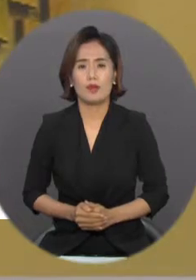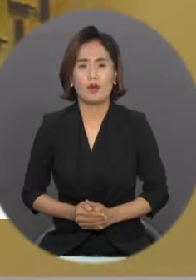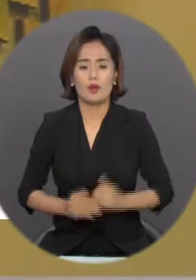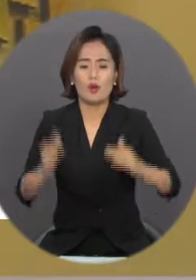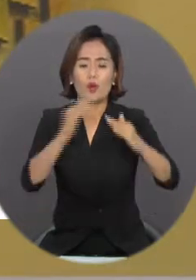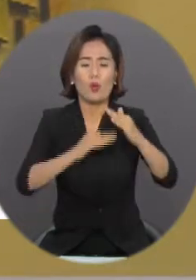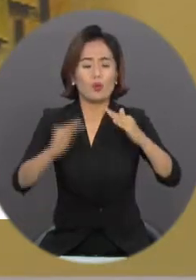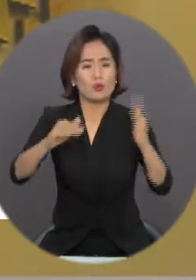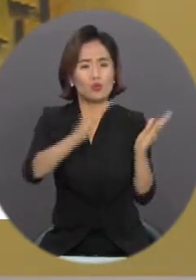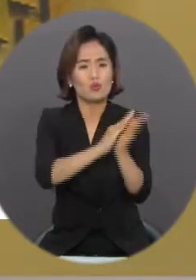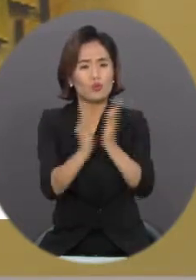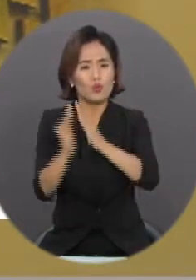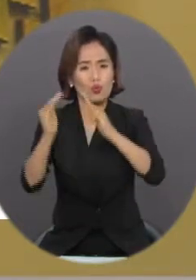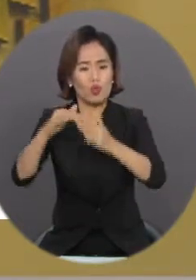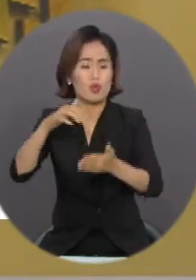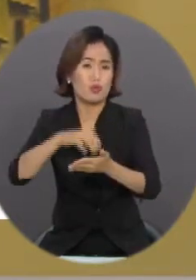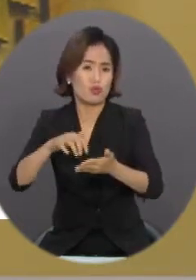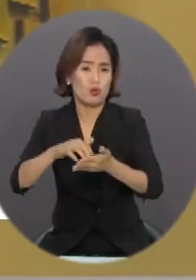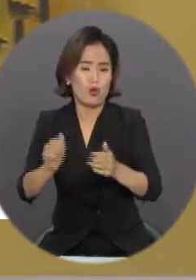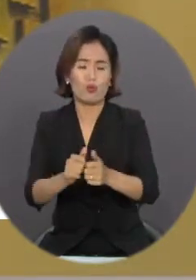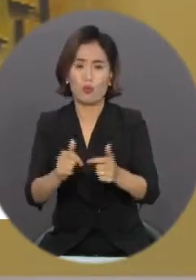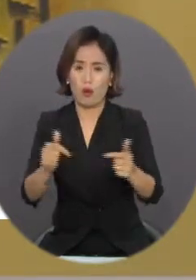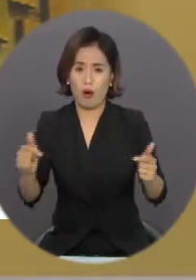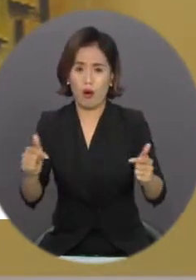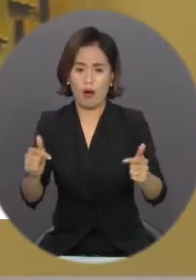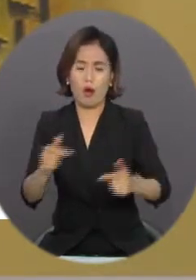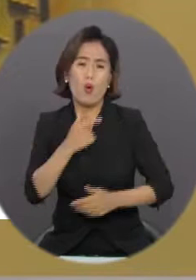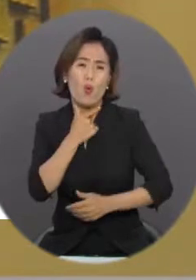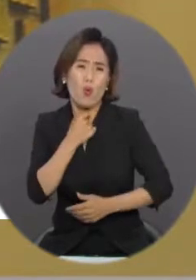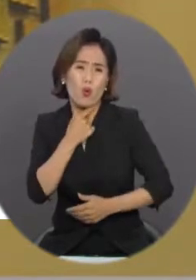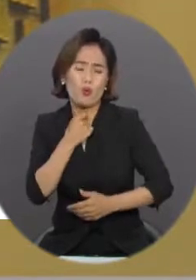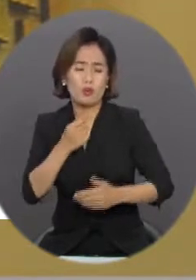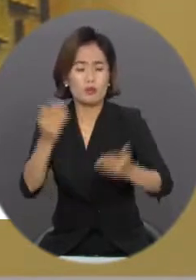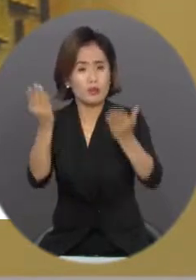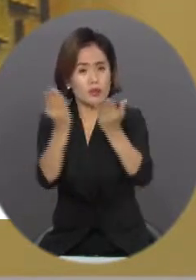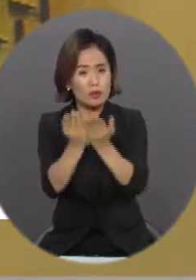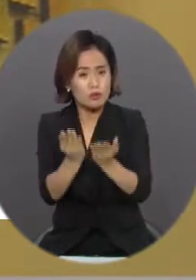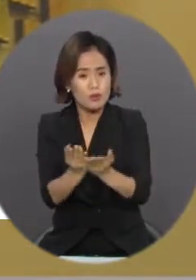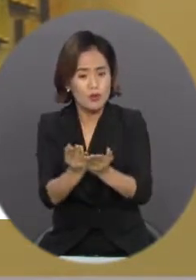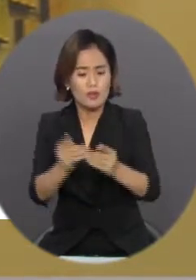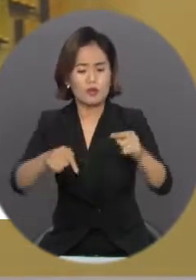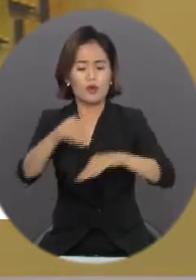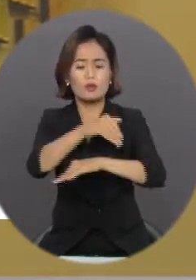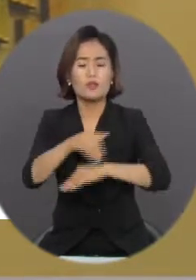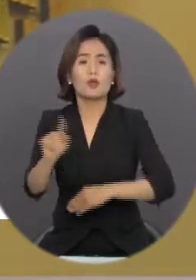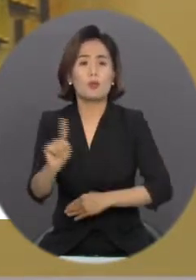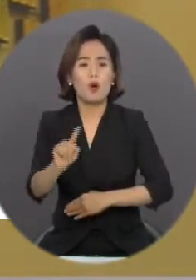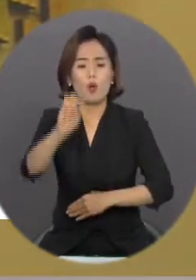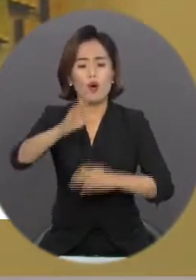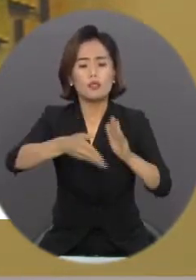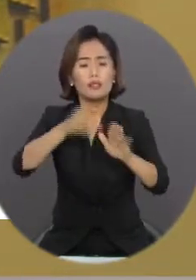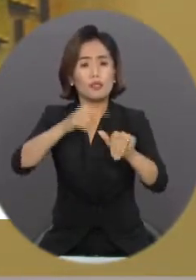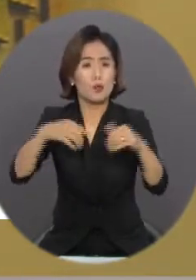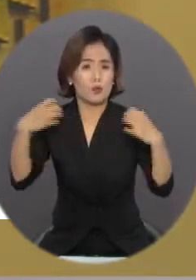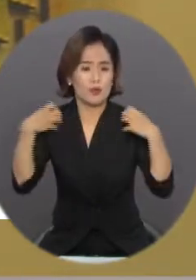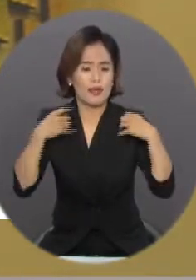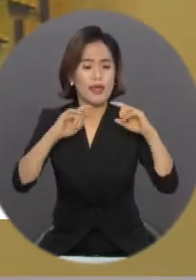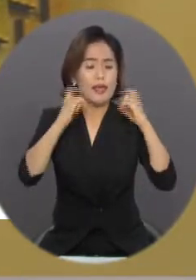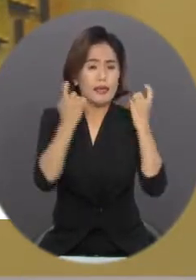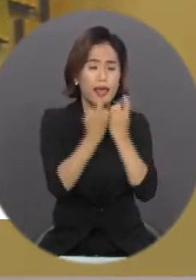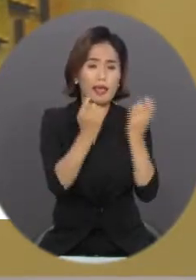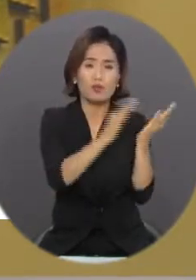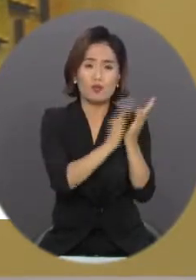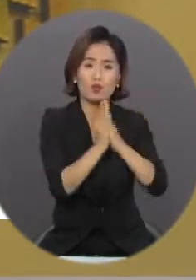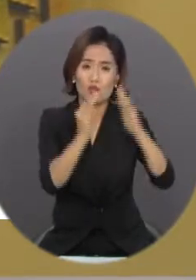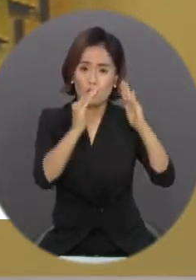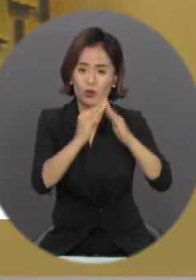공립유치원에 대한 수요가 갈수록 커지고 있습니다. 이 수요를 맞추기 위한 정책 가운데 하나로 광주시교육청은 사립유치원을